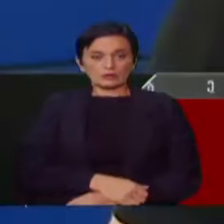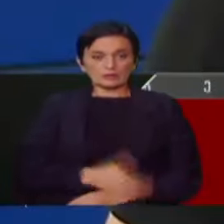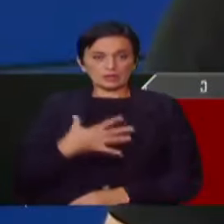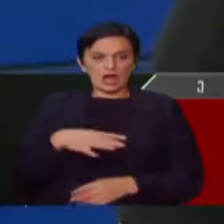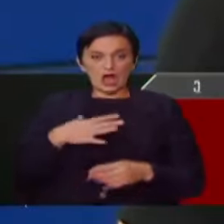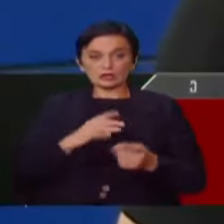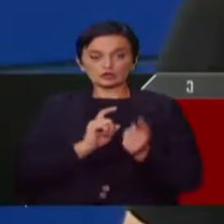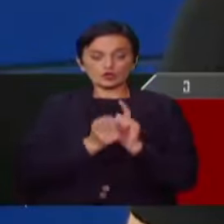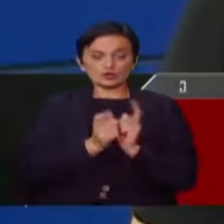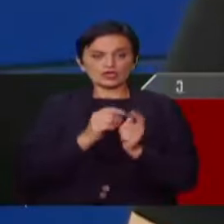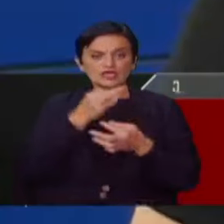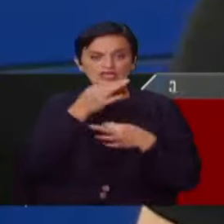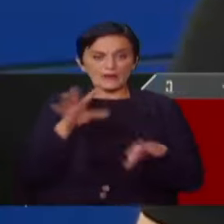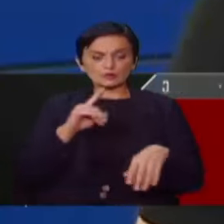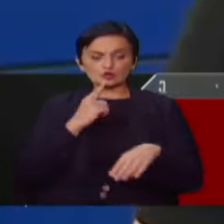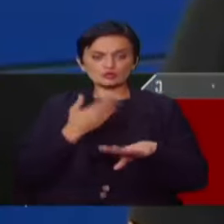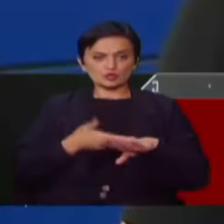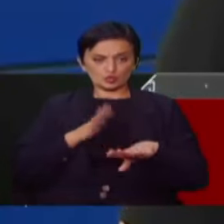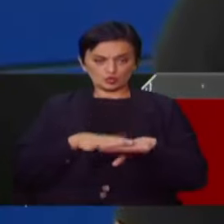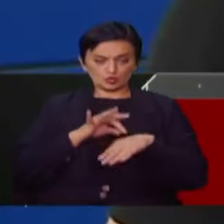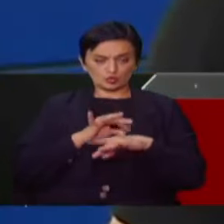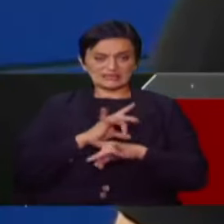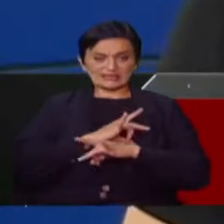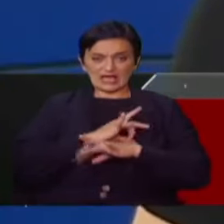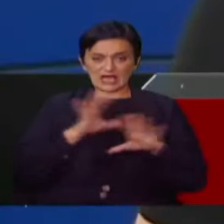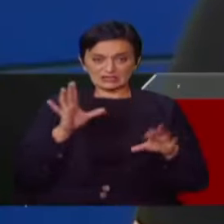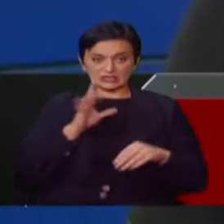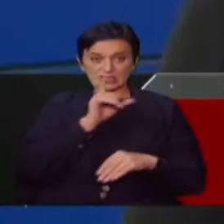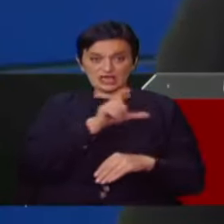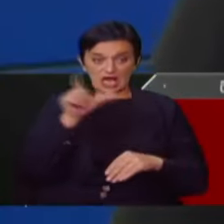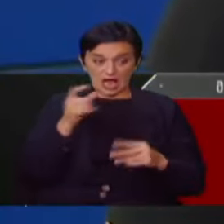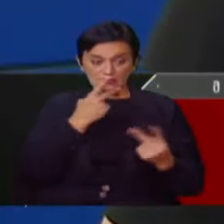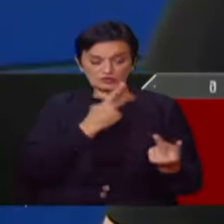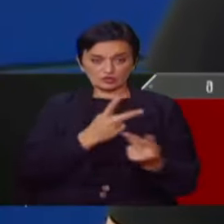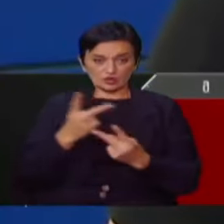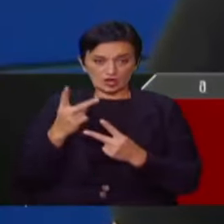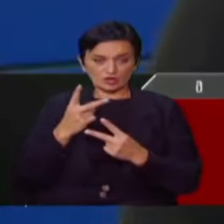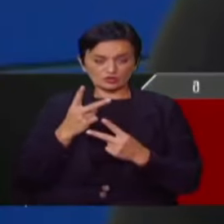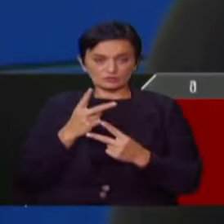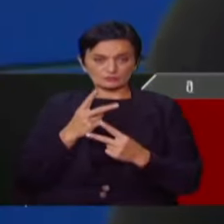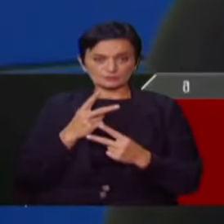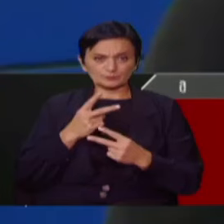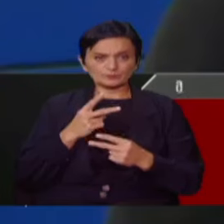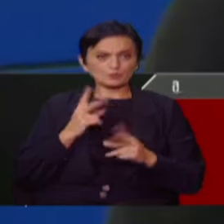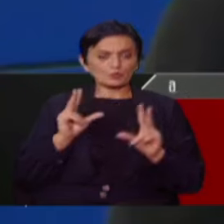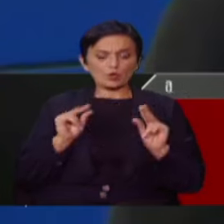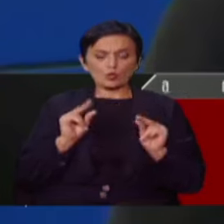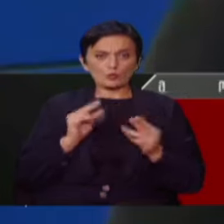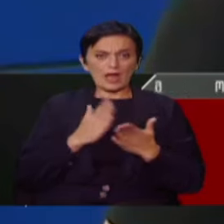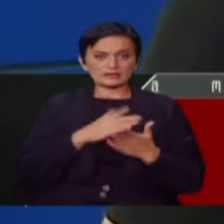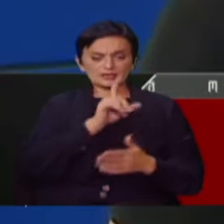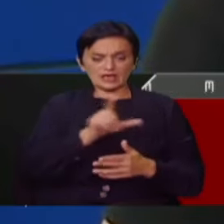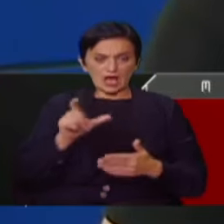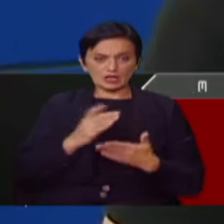Cartuci de obașa care vor nevisme turnuri, adică de stres a saur. Halsat tu de acord de vot cadre tu al tare vor ubedni resiari Andros